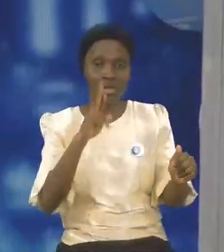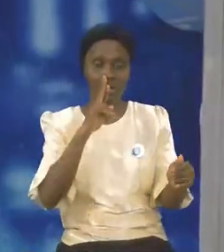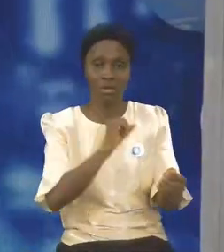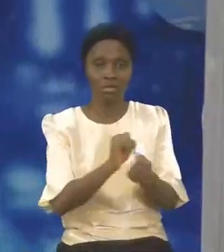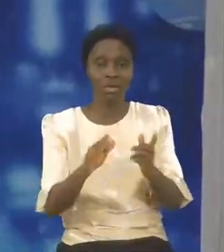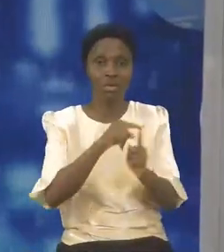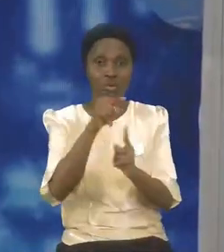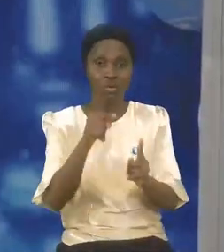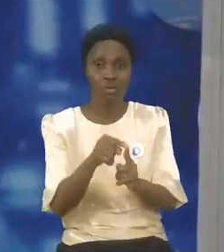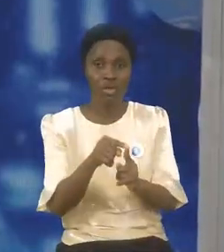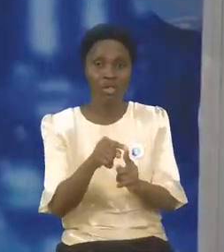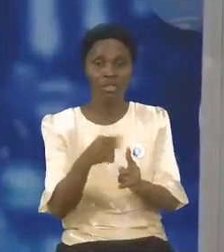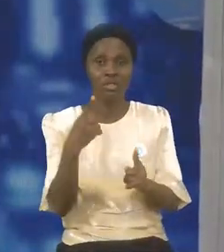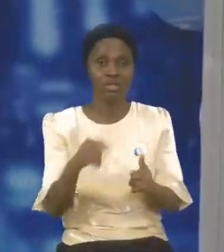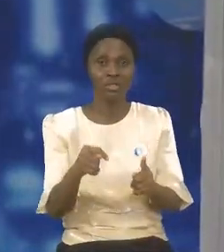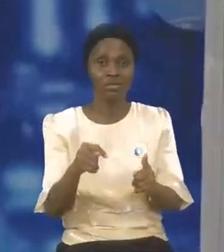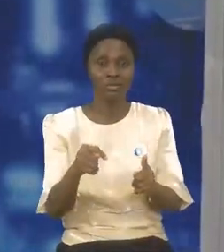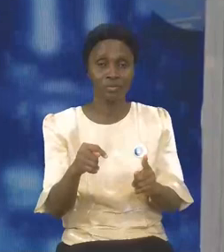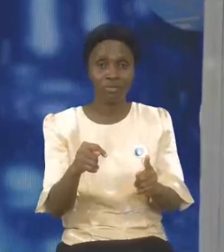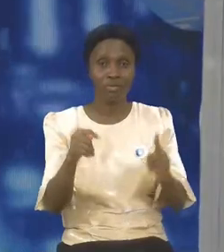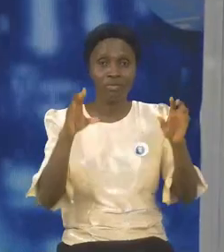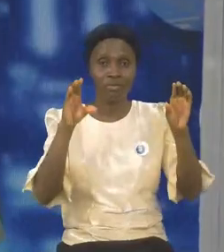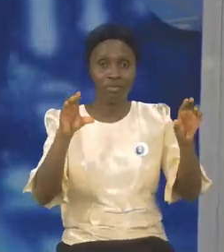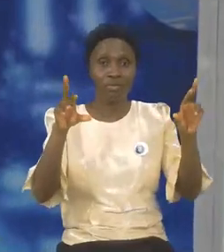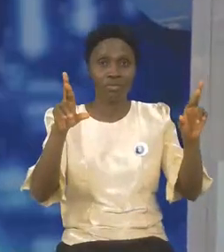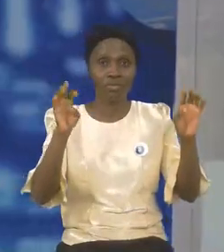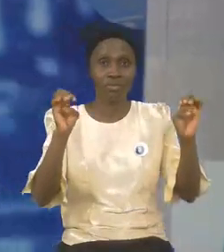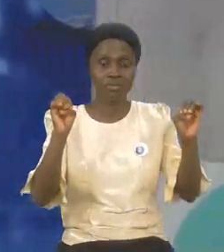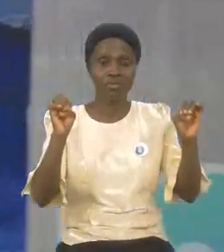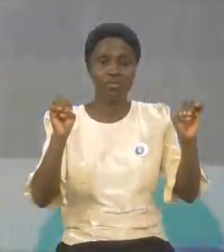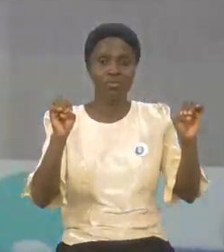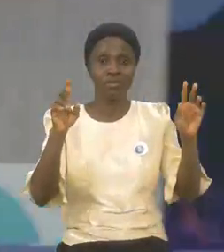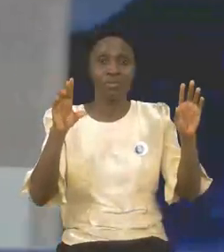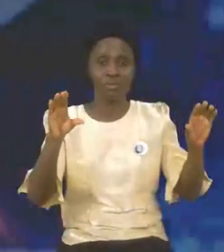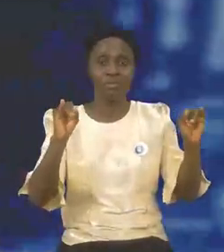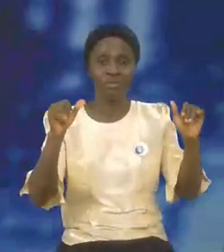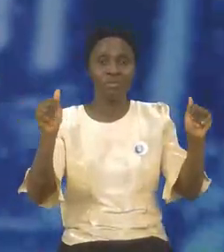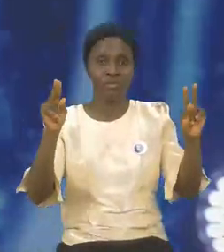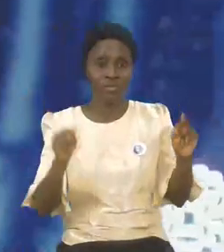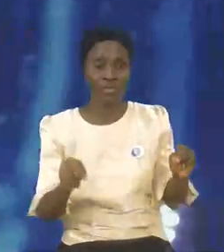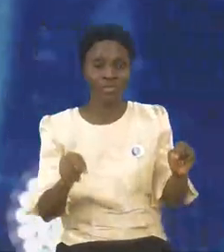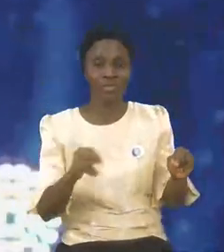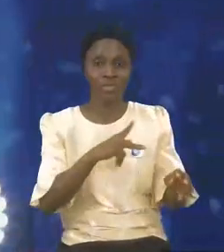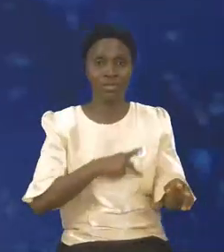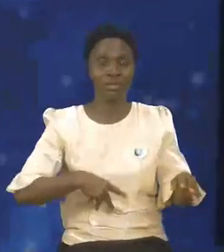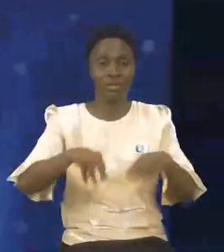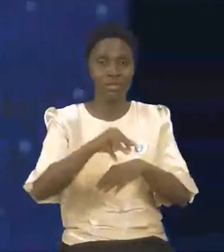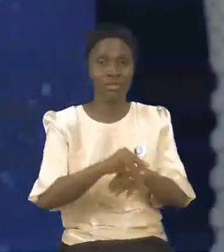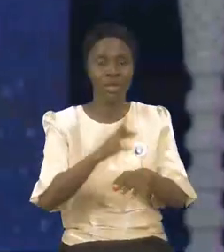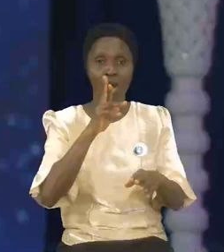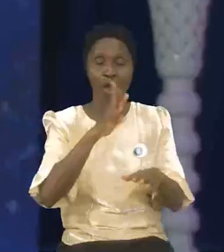de cuivre est ôtée et lorsque le royaume